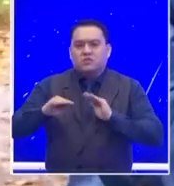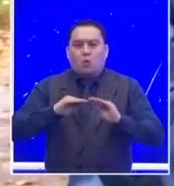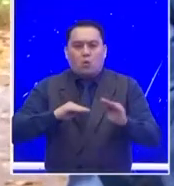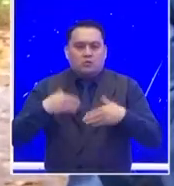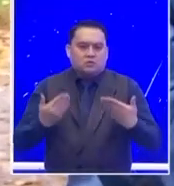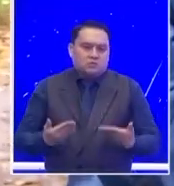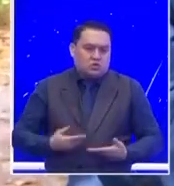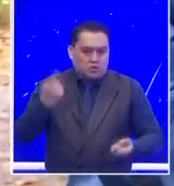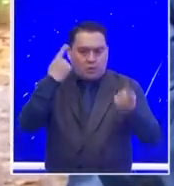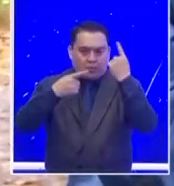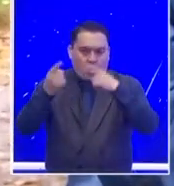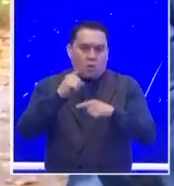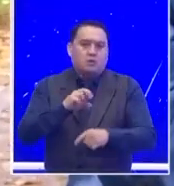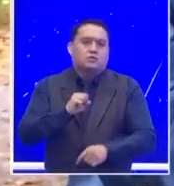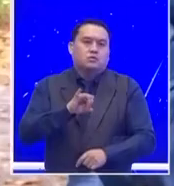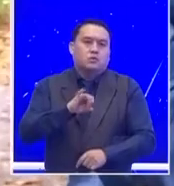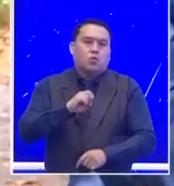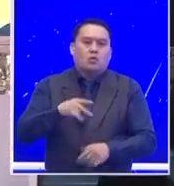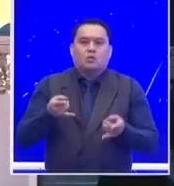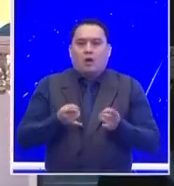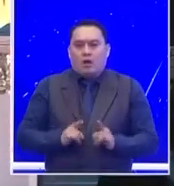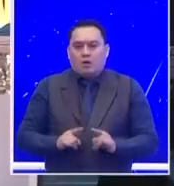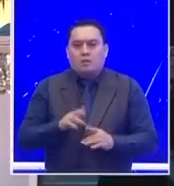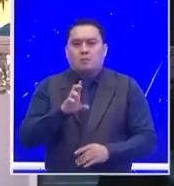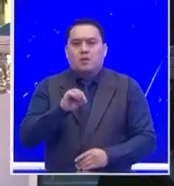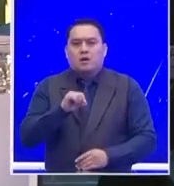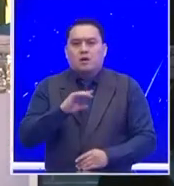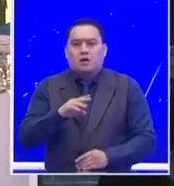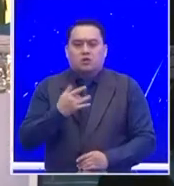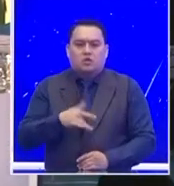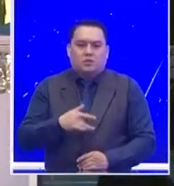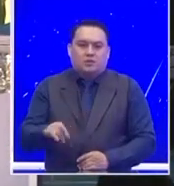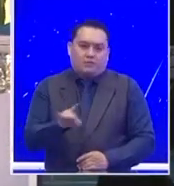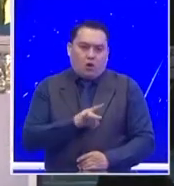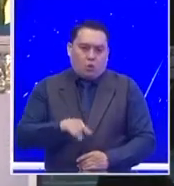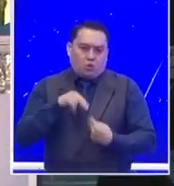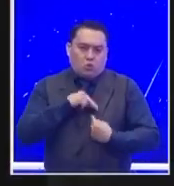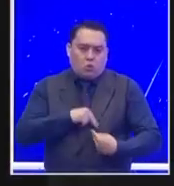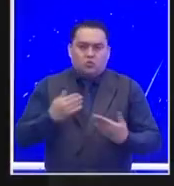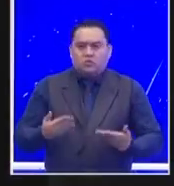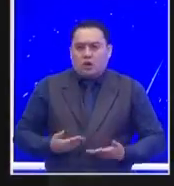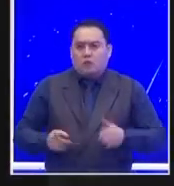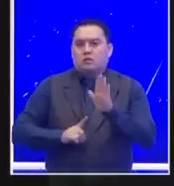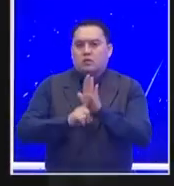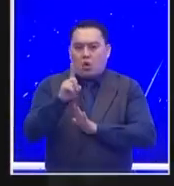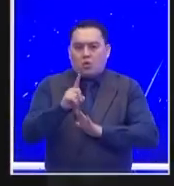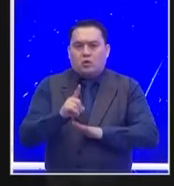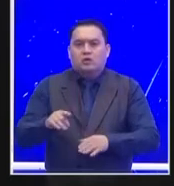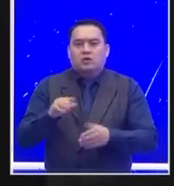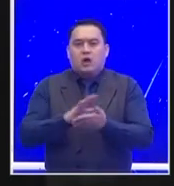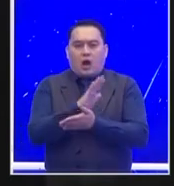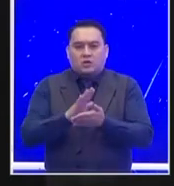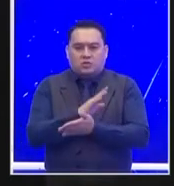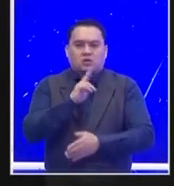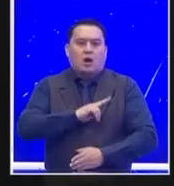о жизни поэта. Есенкул Жакыпбеков родился в селе Бірлік Жамбылского района. Трудовую биографию он начал сотрудником